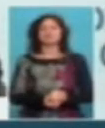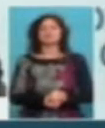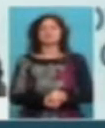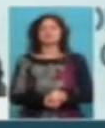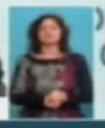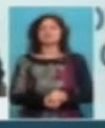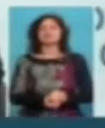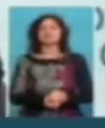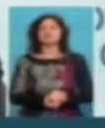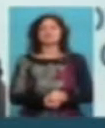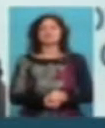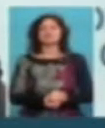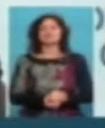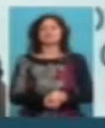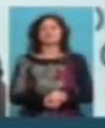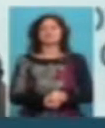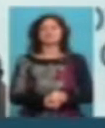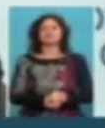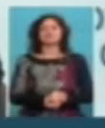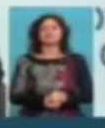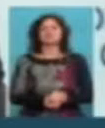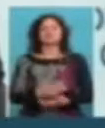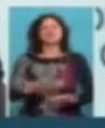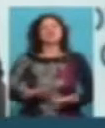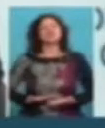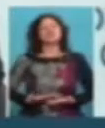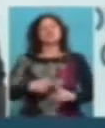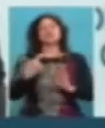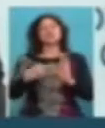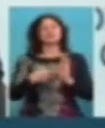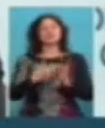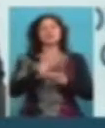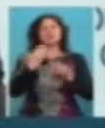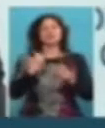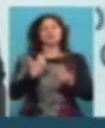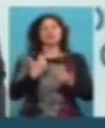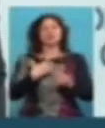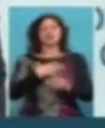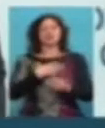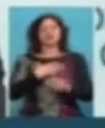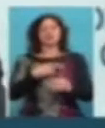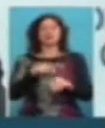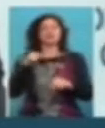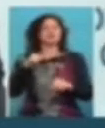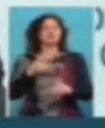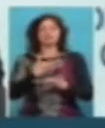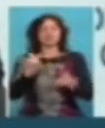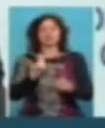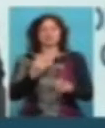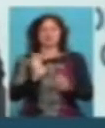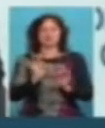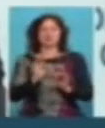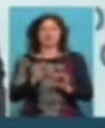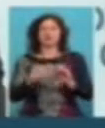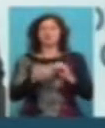или арендуют или живут во временках нету. Біздің ауданда көп балалар мен тұрмысы аз қамтылған отбасылар арасында баспана мәселесі жоқ. Барлығының өз